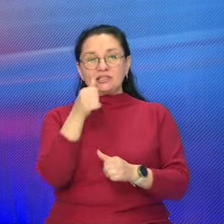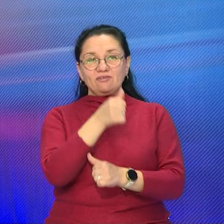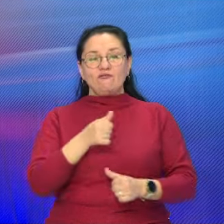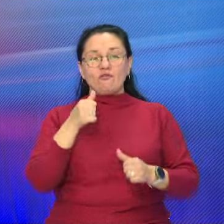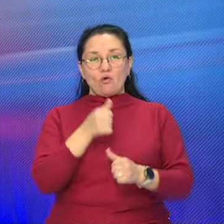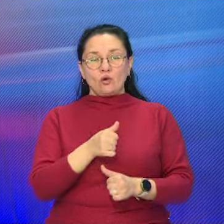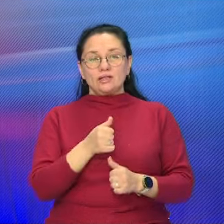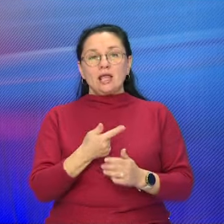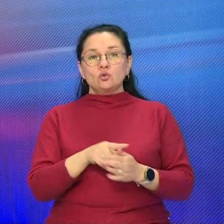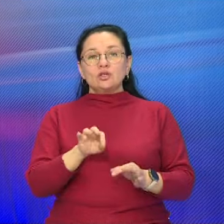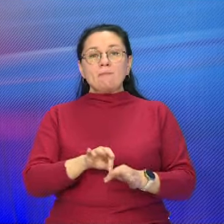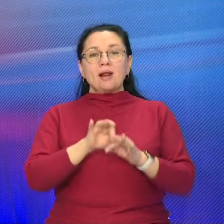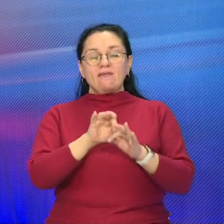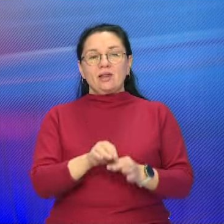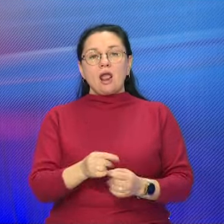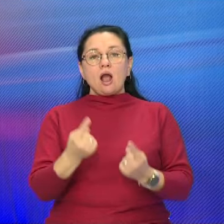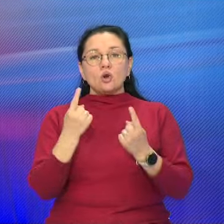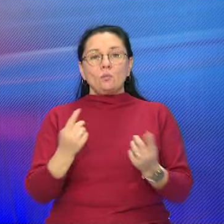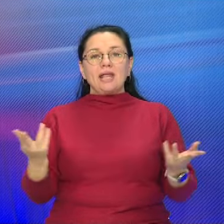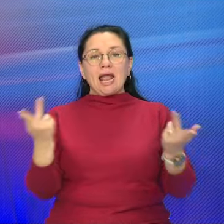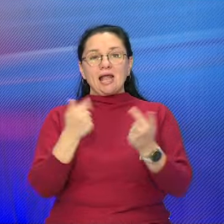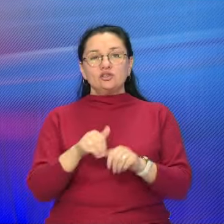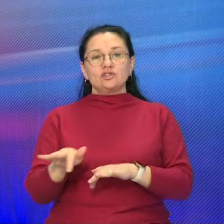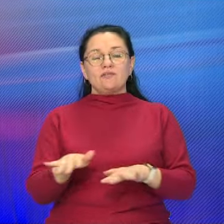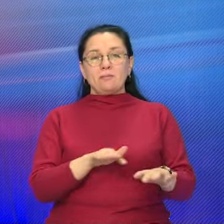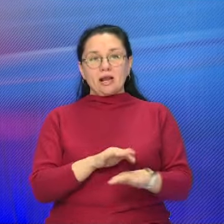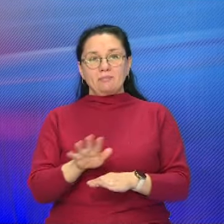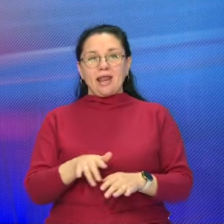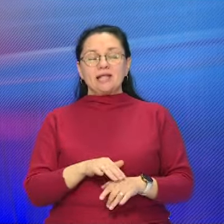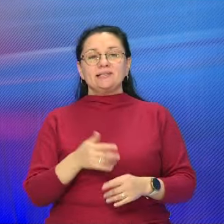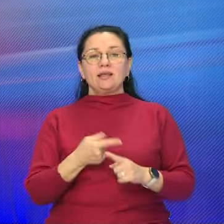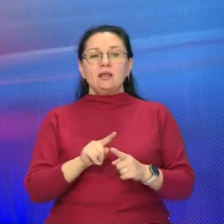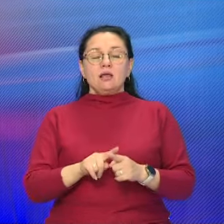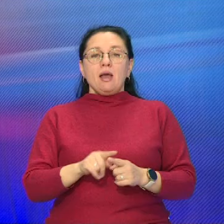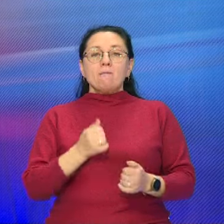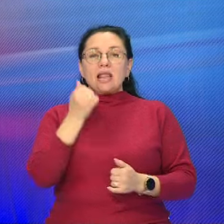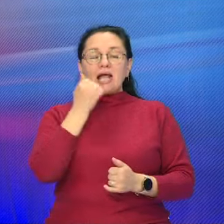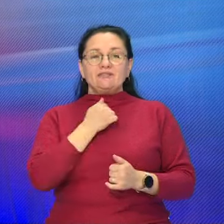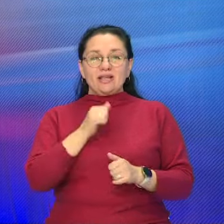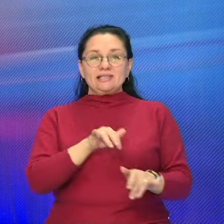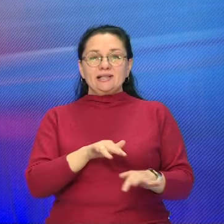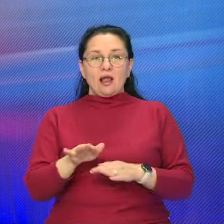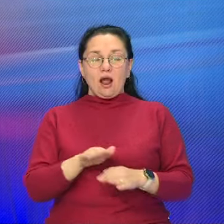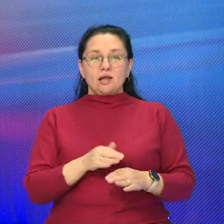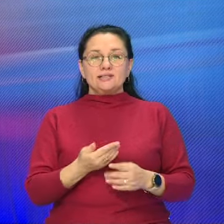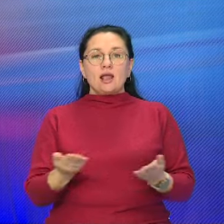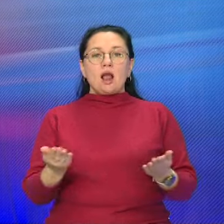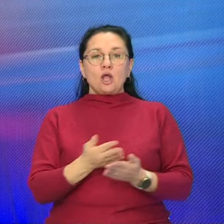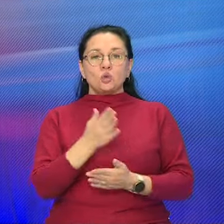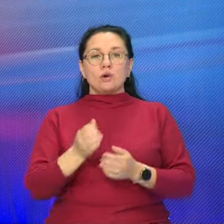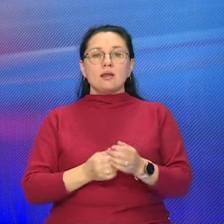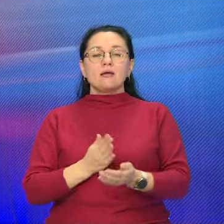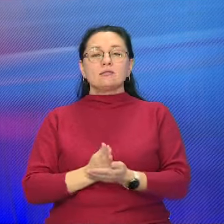годы мы правялі ўжо большое количество мерапрыяцій, акцій благотворительных, праектаў благотворительных, которые